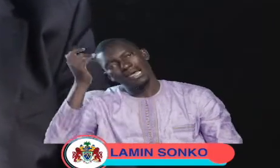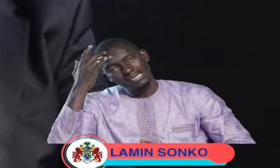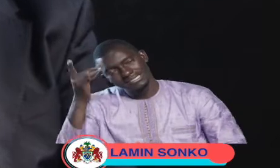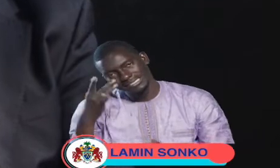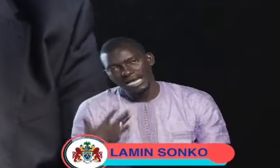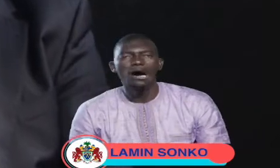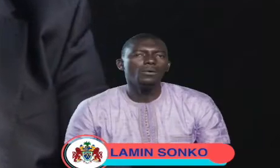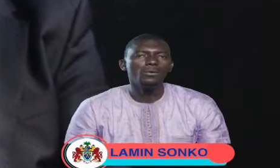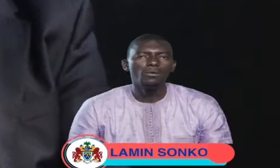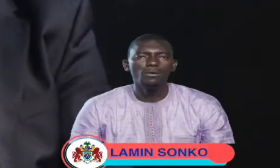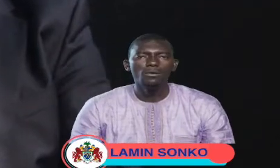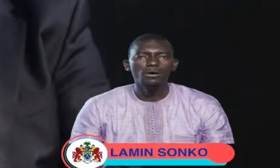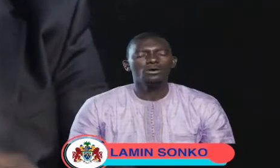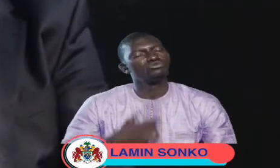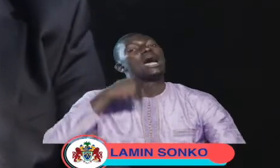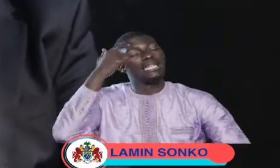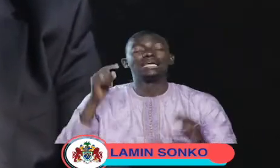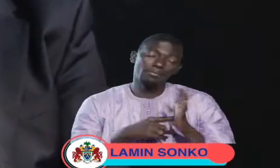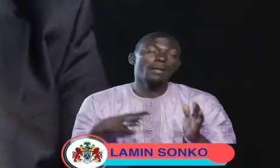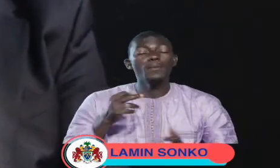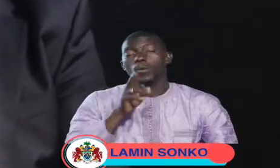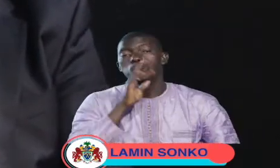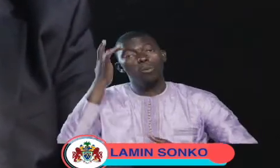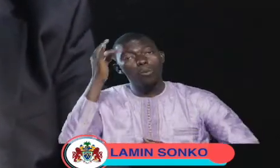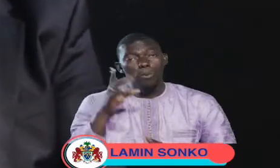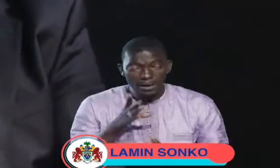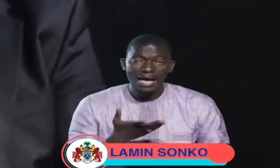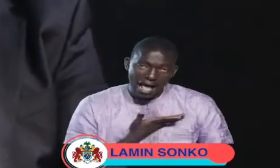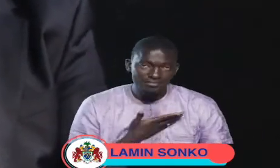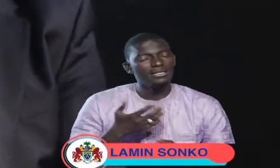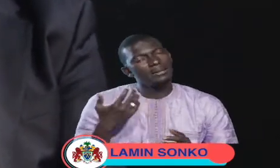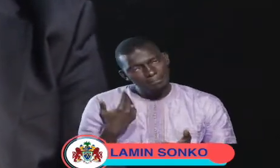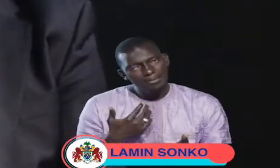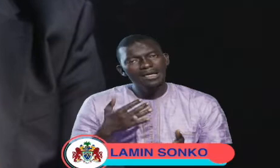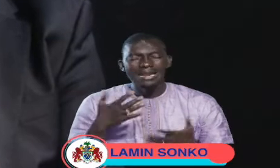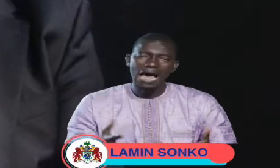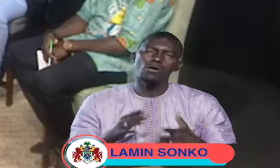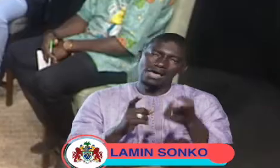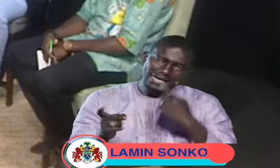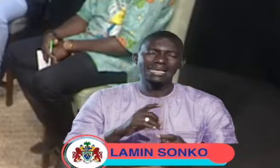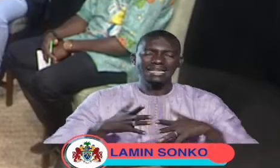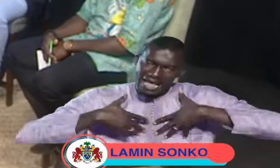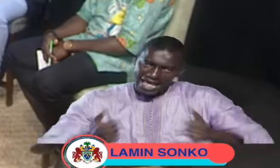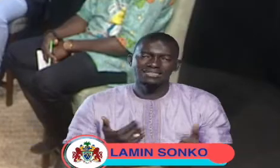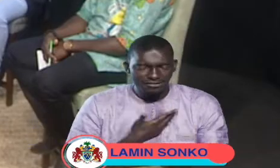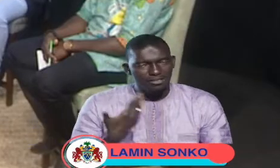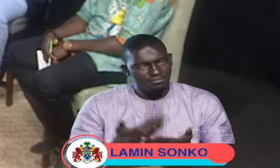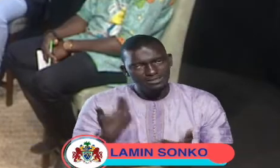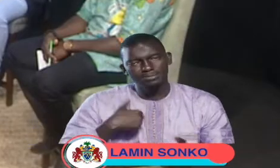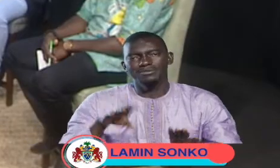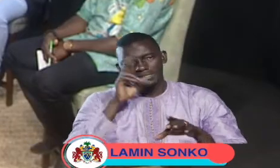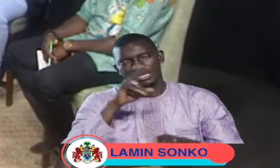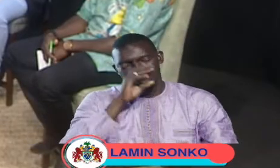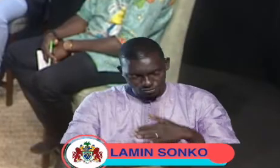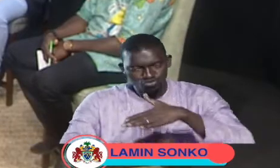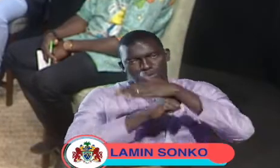bo tam mën na am lool mën di gëna am tax sa ñene ngi ci tolam defé lool sa sen dunda sa dulé yaga so dañu ñaan nit ñi képp ko xamné amna nit ñi